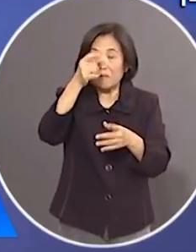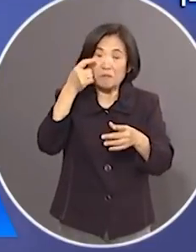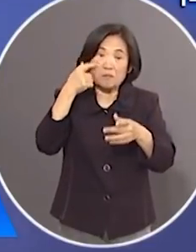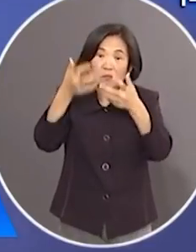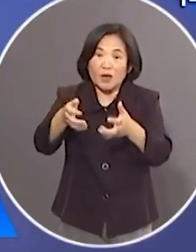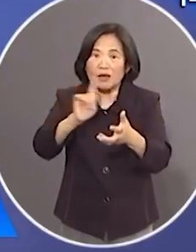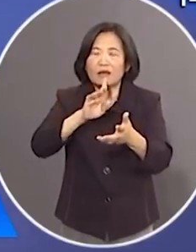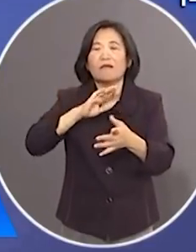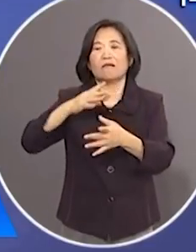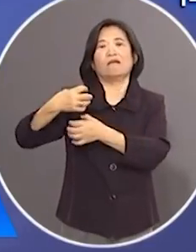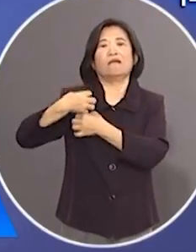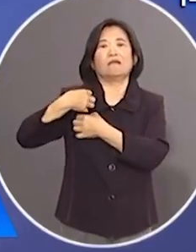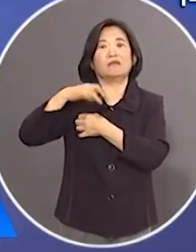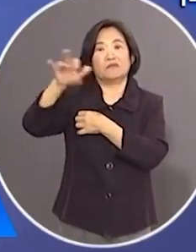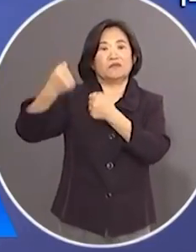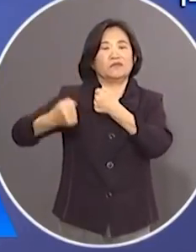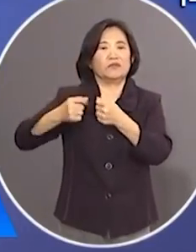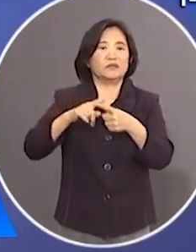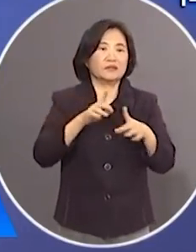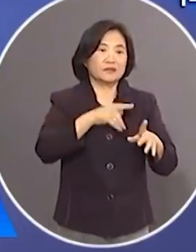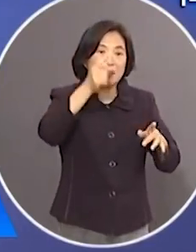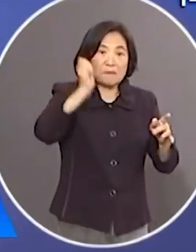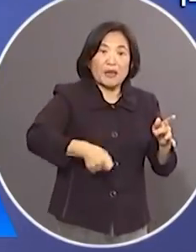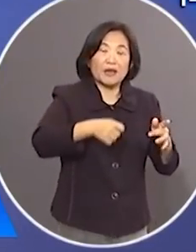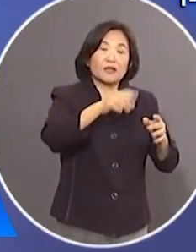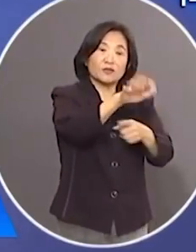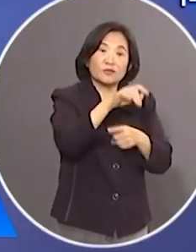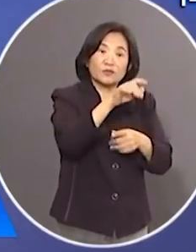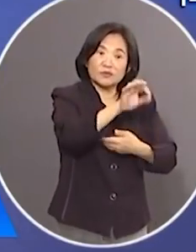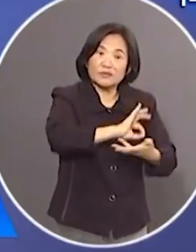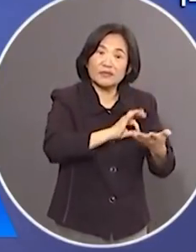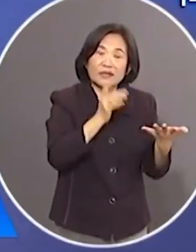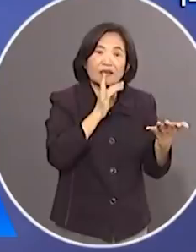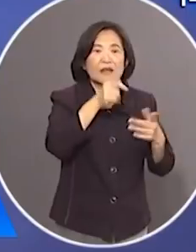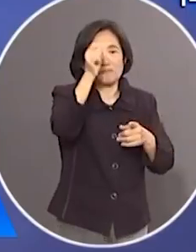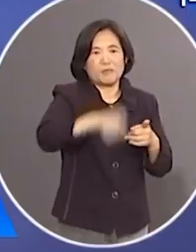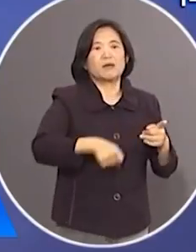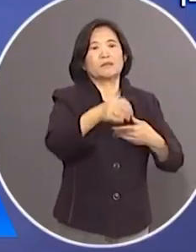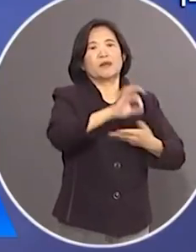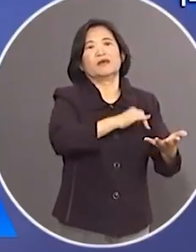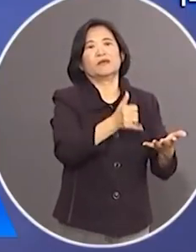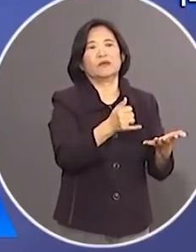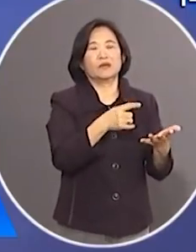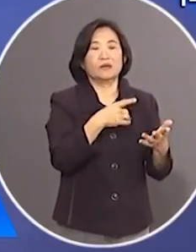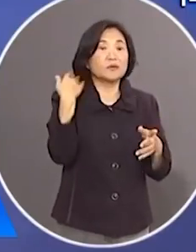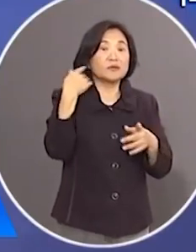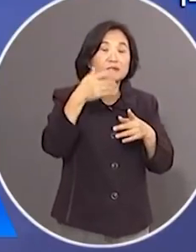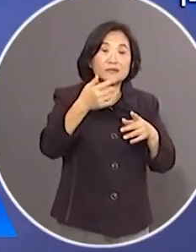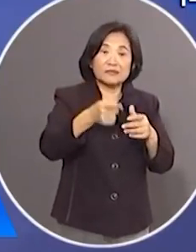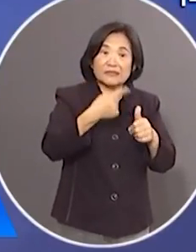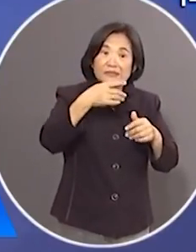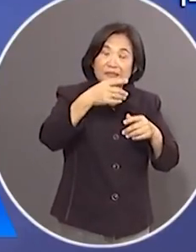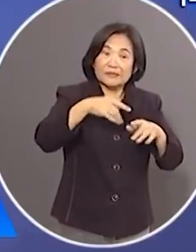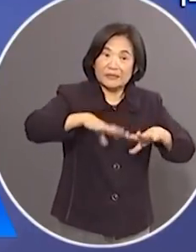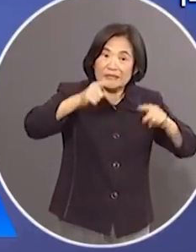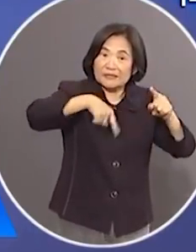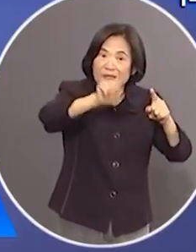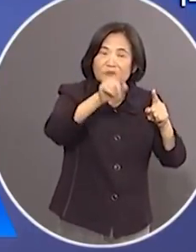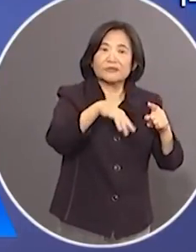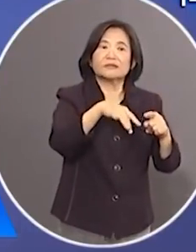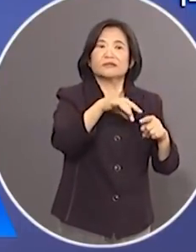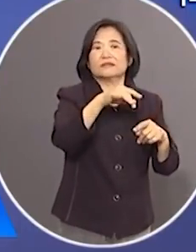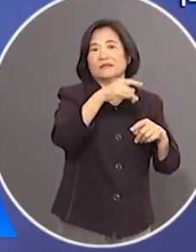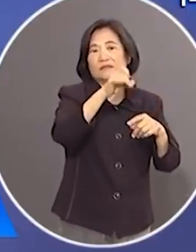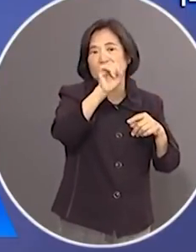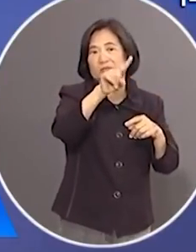看拍卖员。我们这样一点一滴发现，我去报道的时候，年营业额150亿，等我离开的时候，